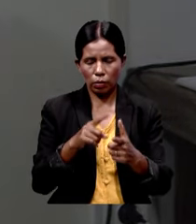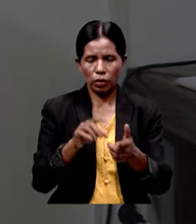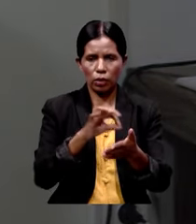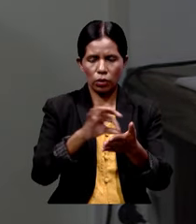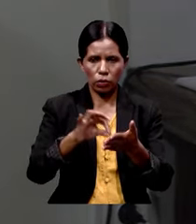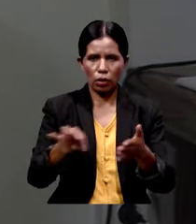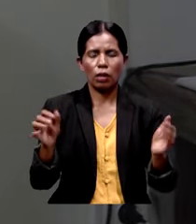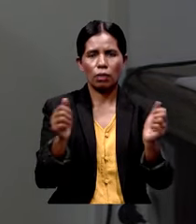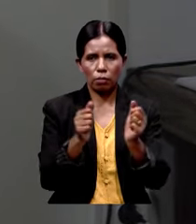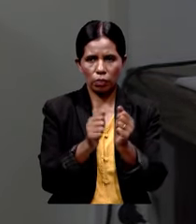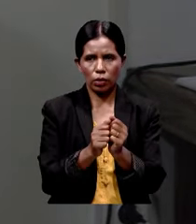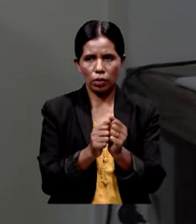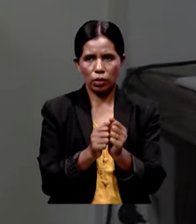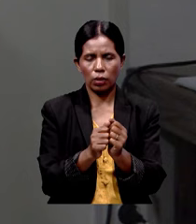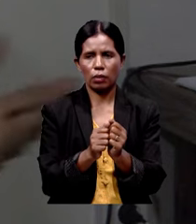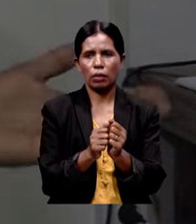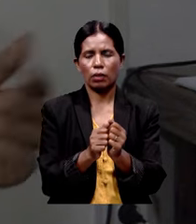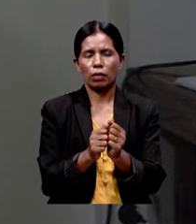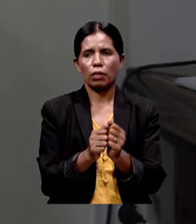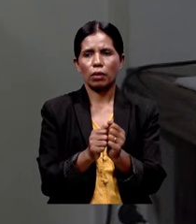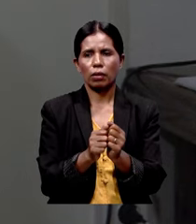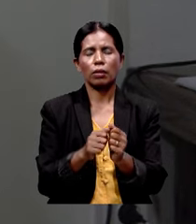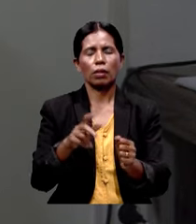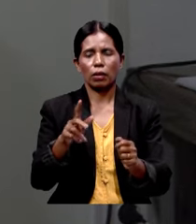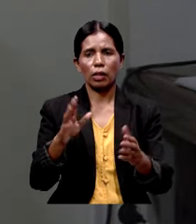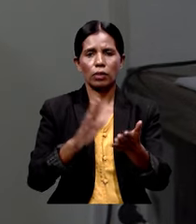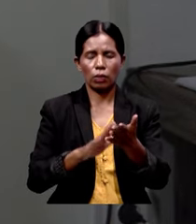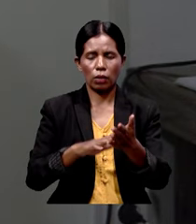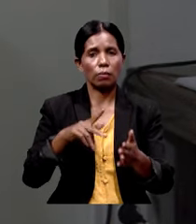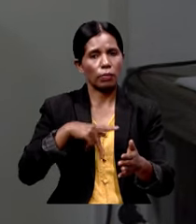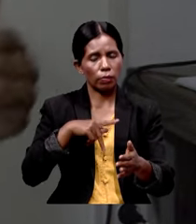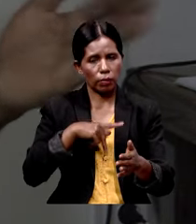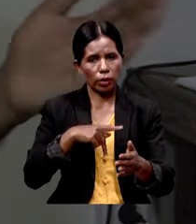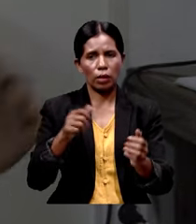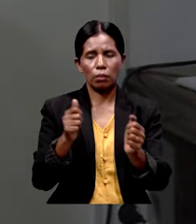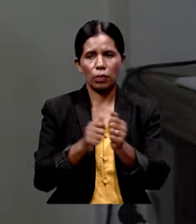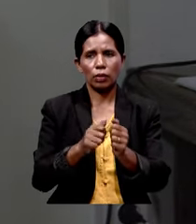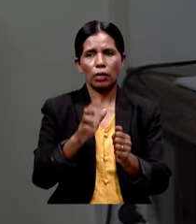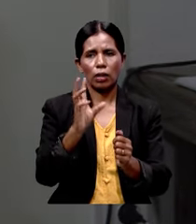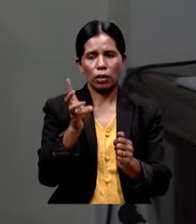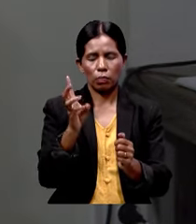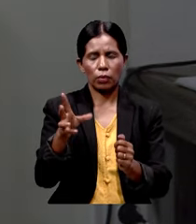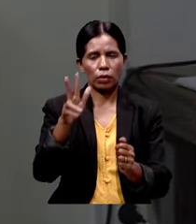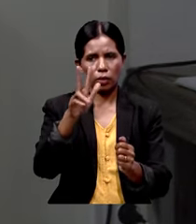tu tambe saida kari pribadi ne kari 73 ne mai ta